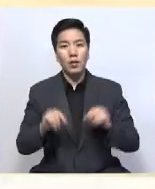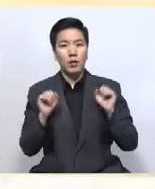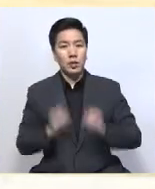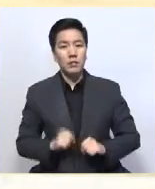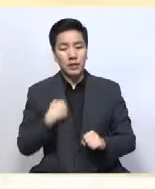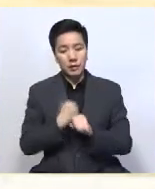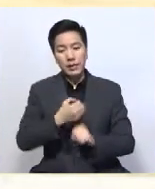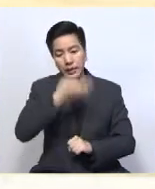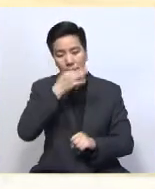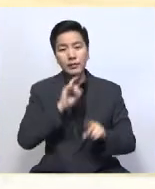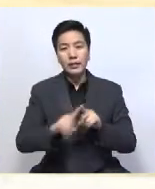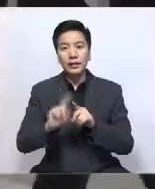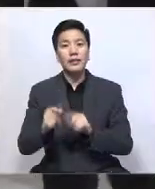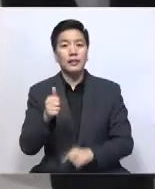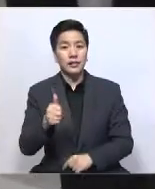ในด้านการประกอบอาชีพ